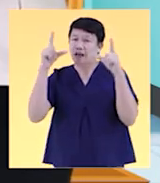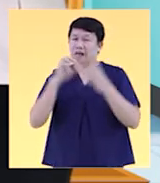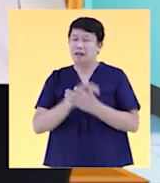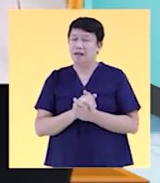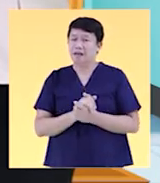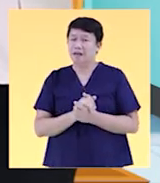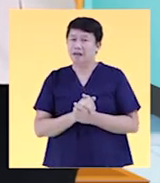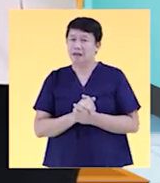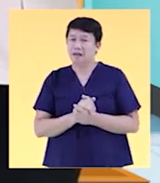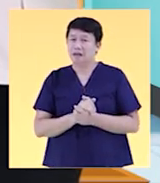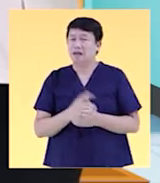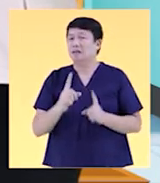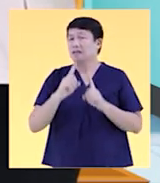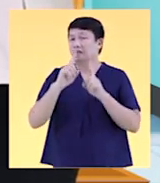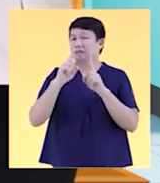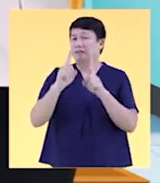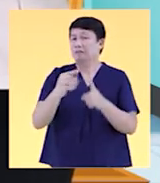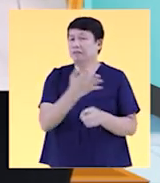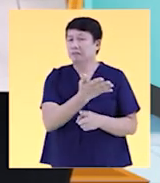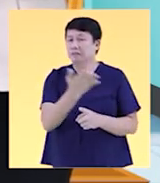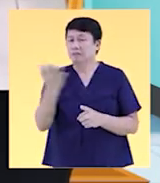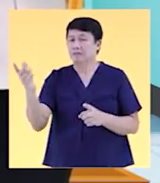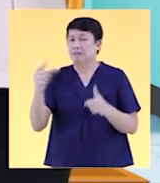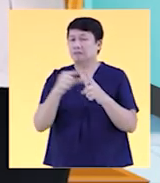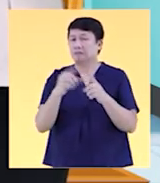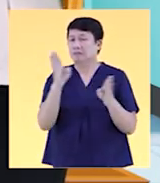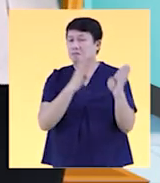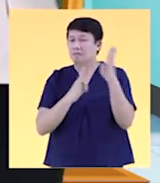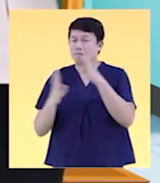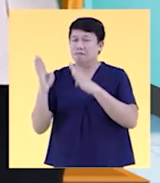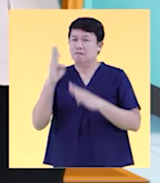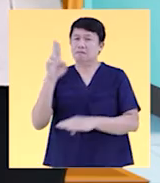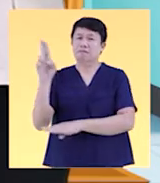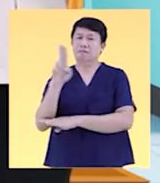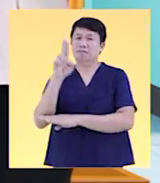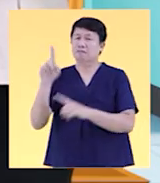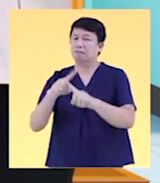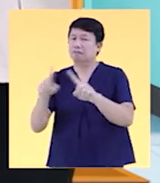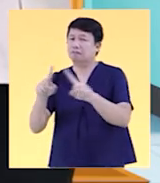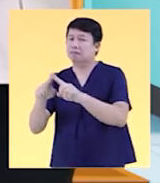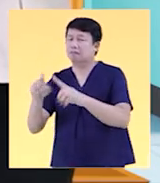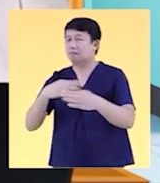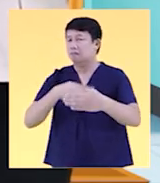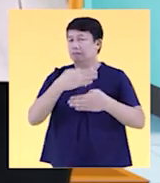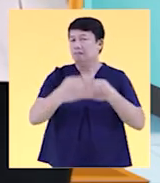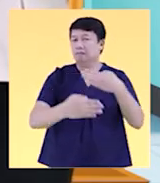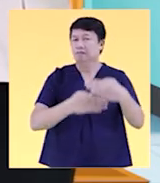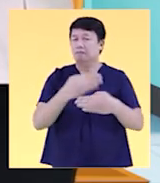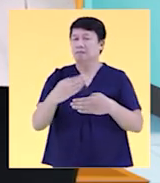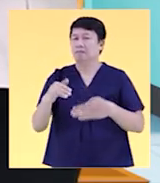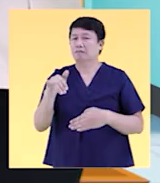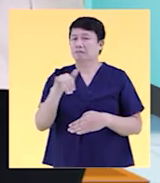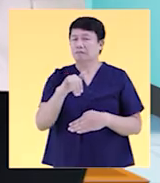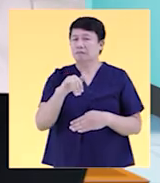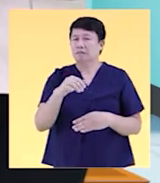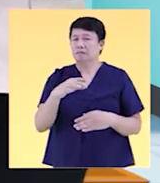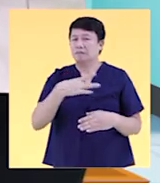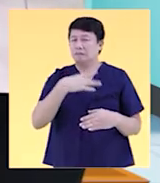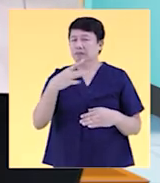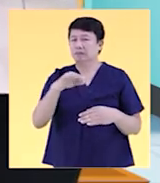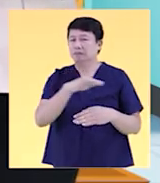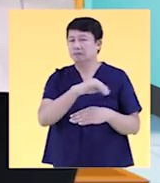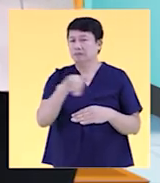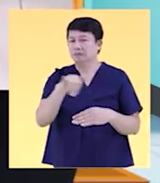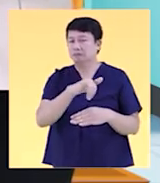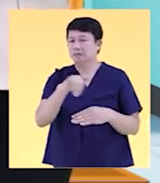Nakakamangha at nasagot ninyo ang mga word problems gamit ng iba't ibang pamamaraan tulad ng